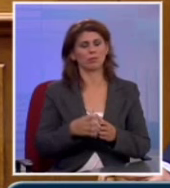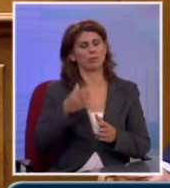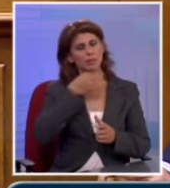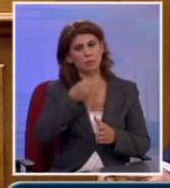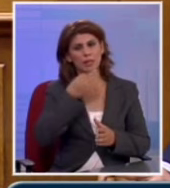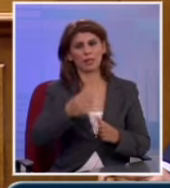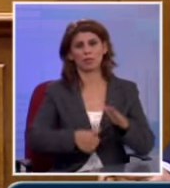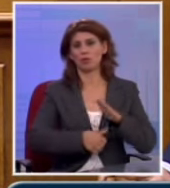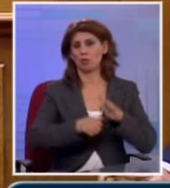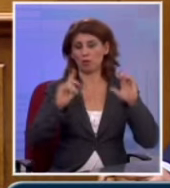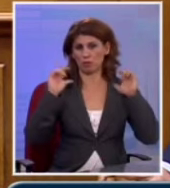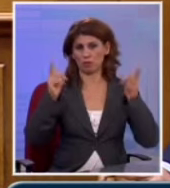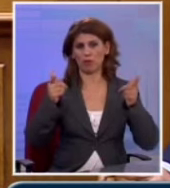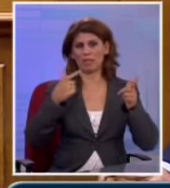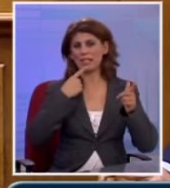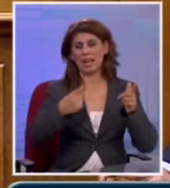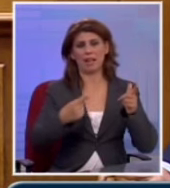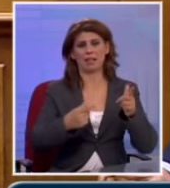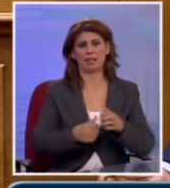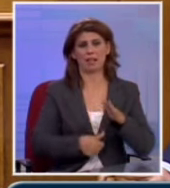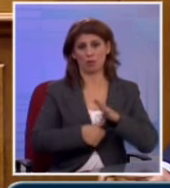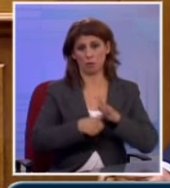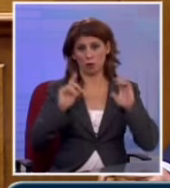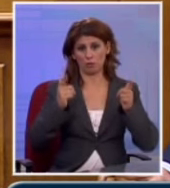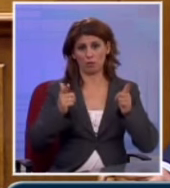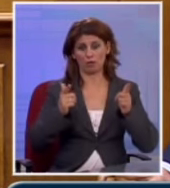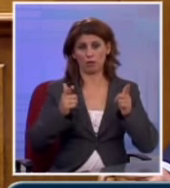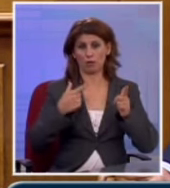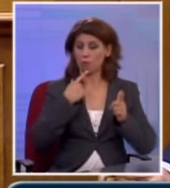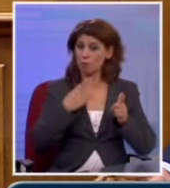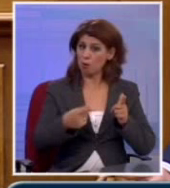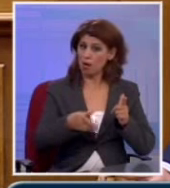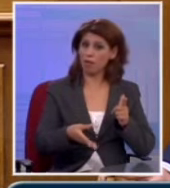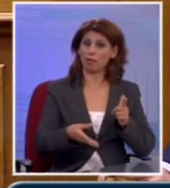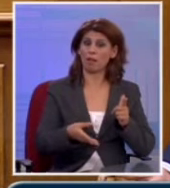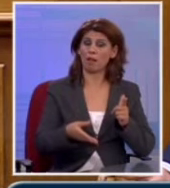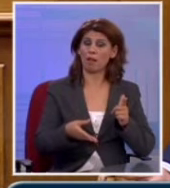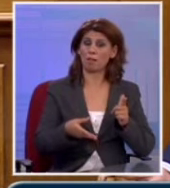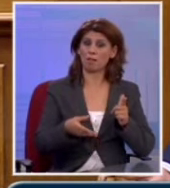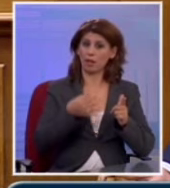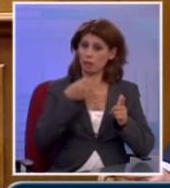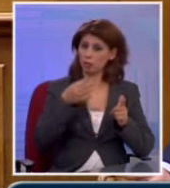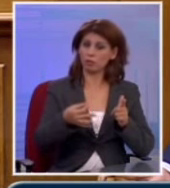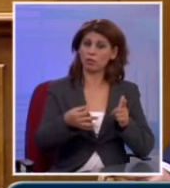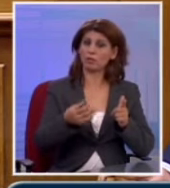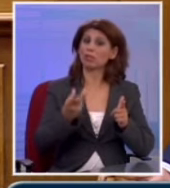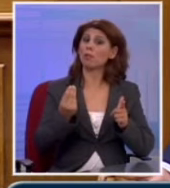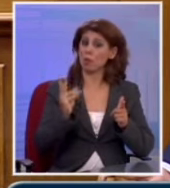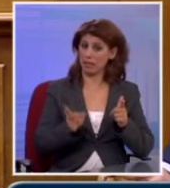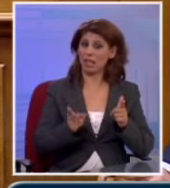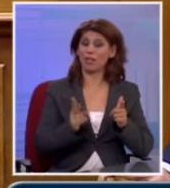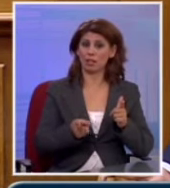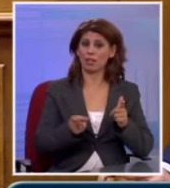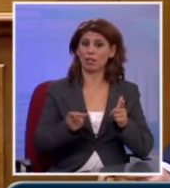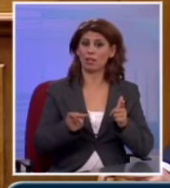αναφέρεστε στον πρόεδρο της δημοκρατίας μια επίκληση που αποτελεί και επικίνδυνη